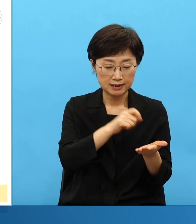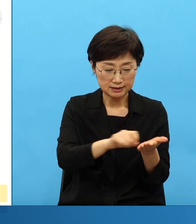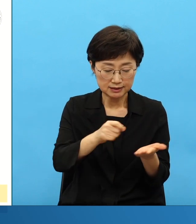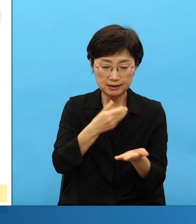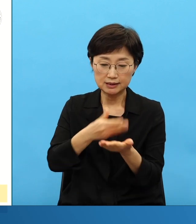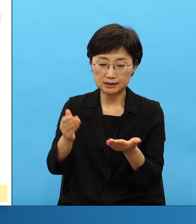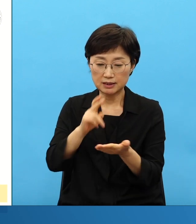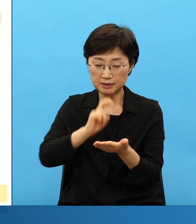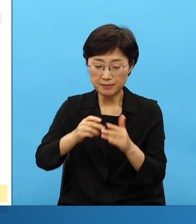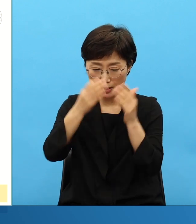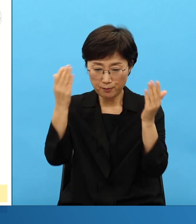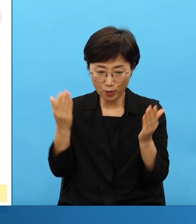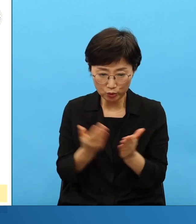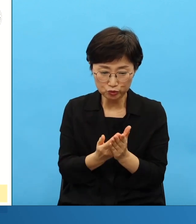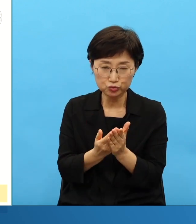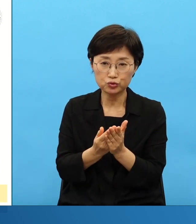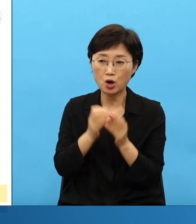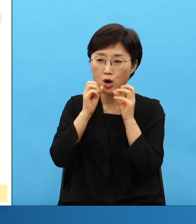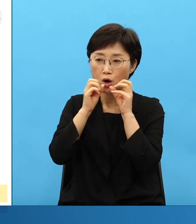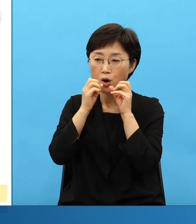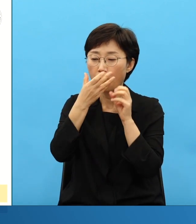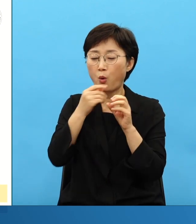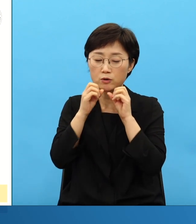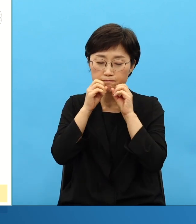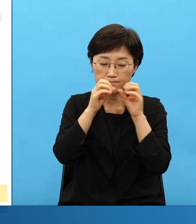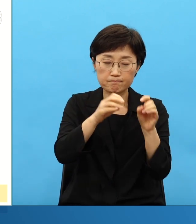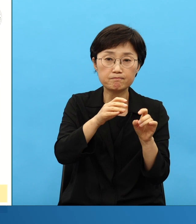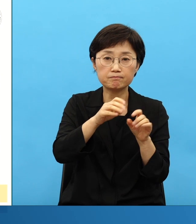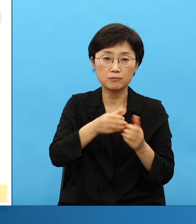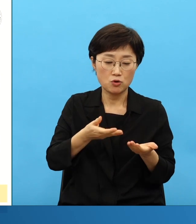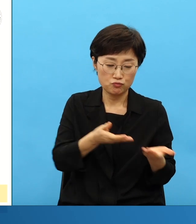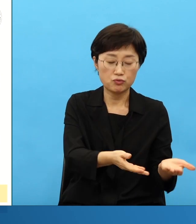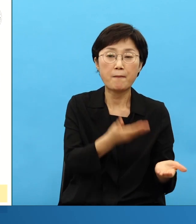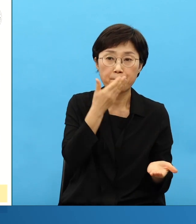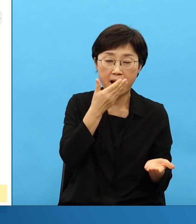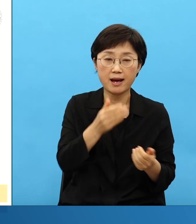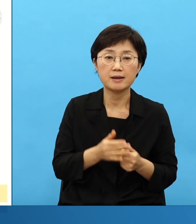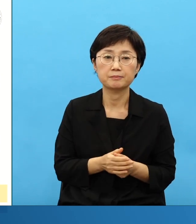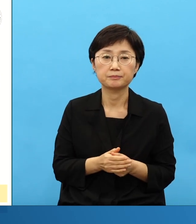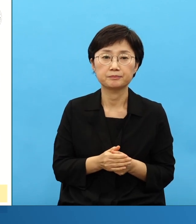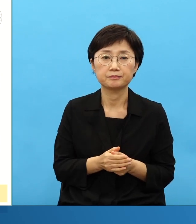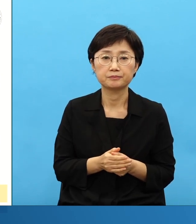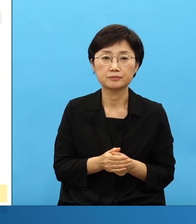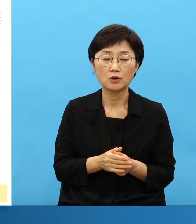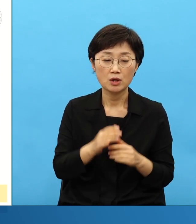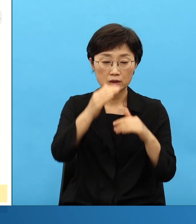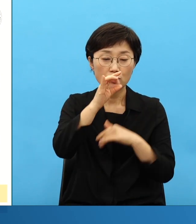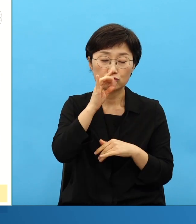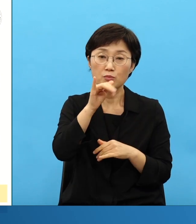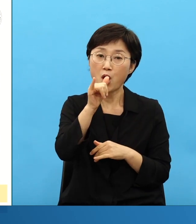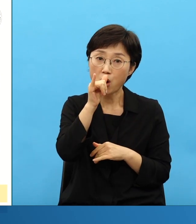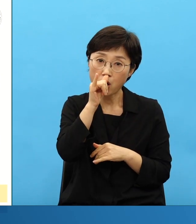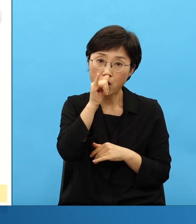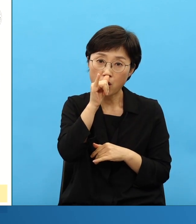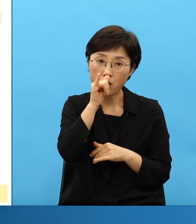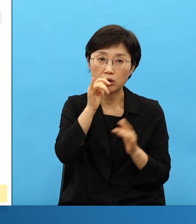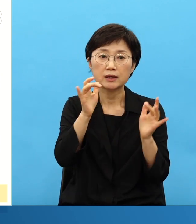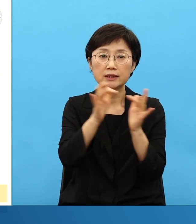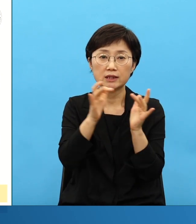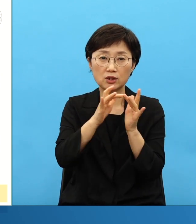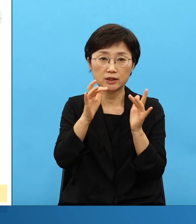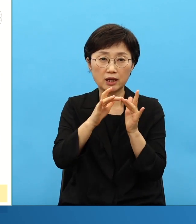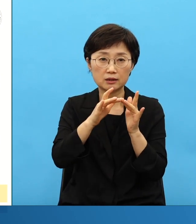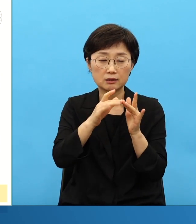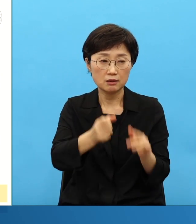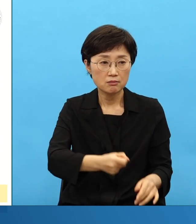전도협회 이름으로 후대에게 전달됩니다. 마지막으로 달란트 전시회에 대해 궁금한 점이 있는 렘넌트는